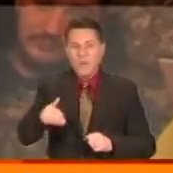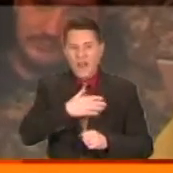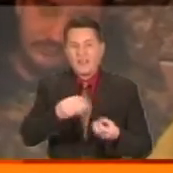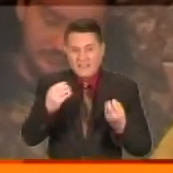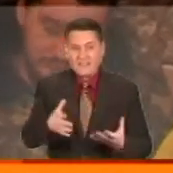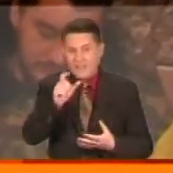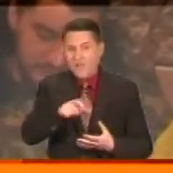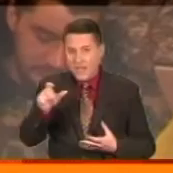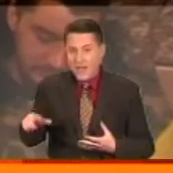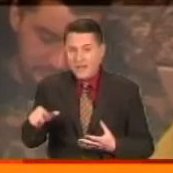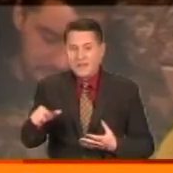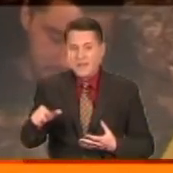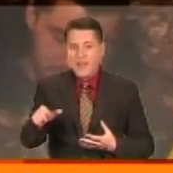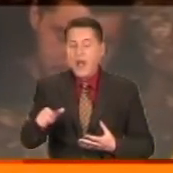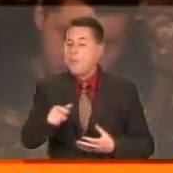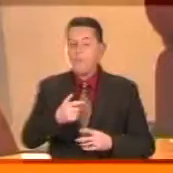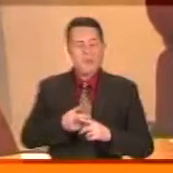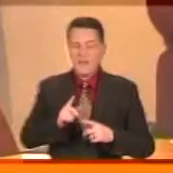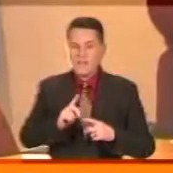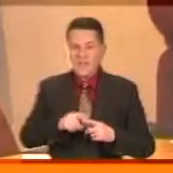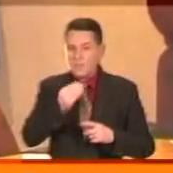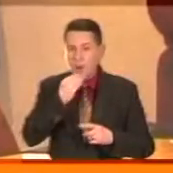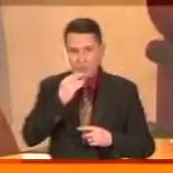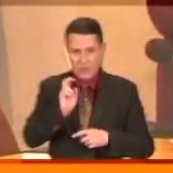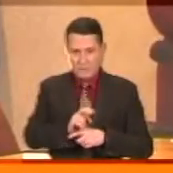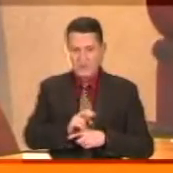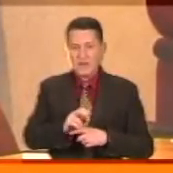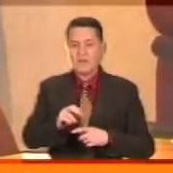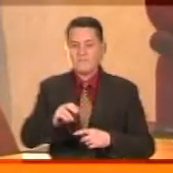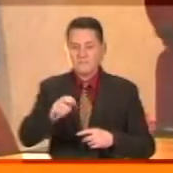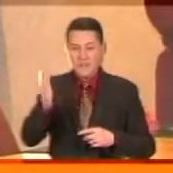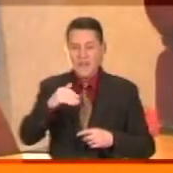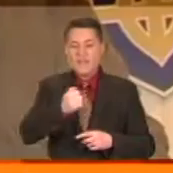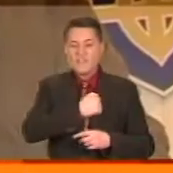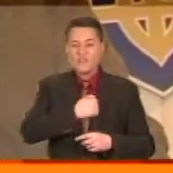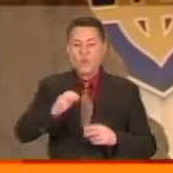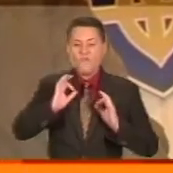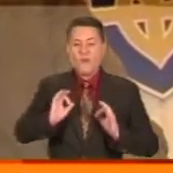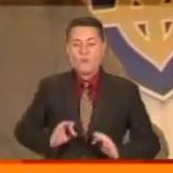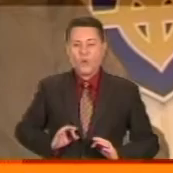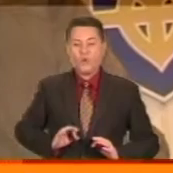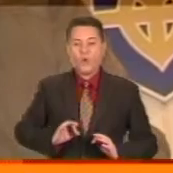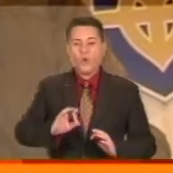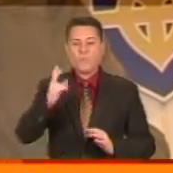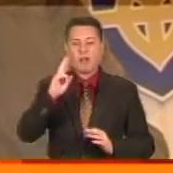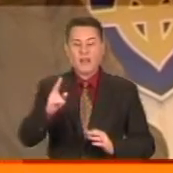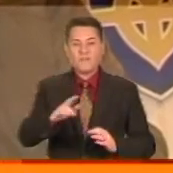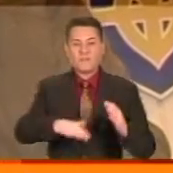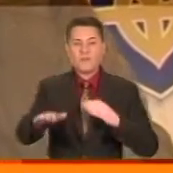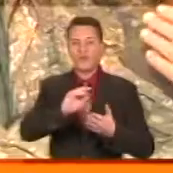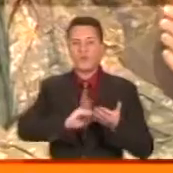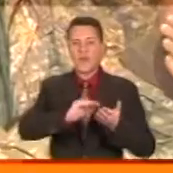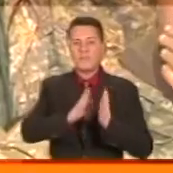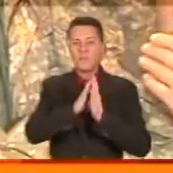вам казала, в автобусі. Ми не за цим сюди йшли. Нарешті з'являється військовий прокурор Миколаївського гарнізону. Журналістів просять